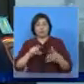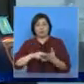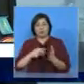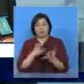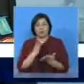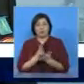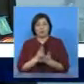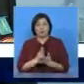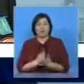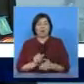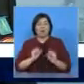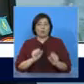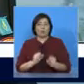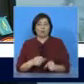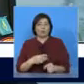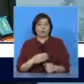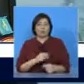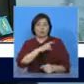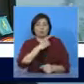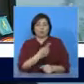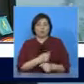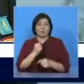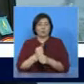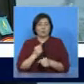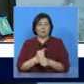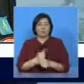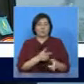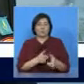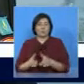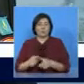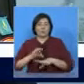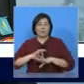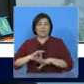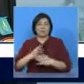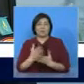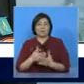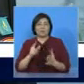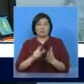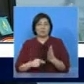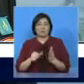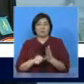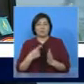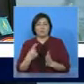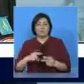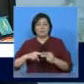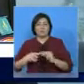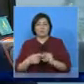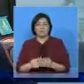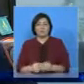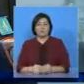қорғаудың күші жүйесінің күштері мен құралдары дайындыққа келтірілді. Олар 761 бірлік техника